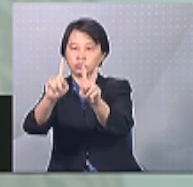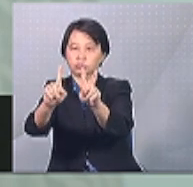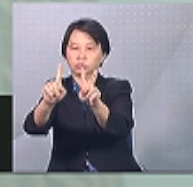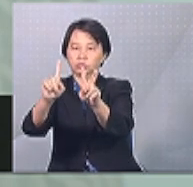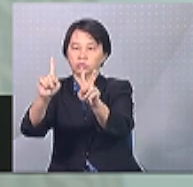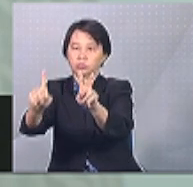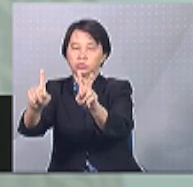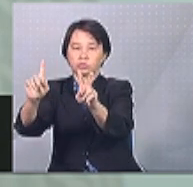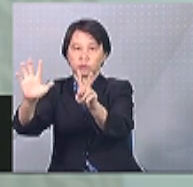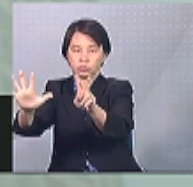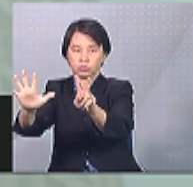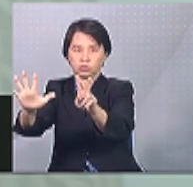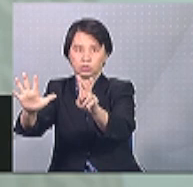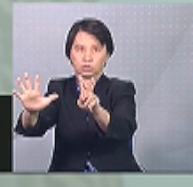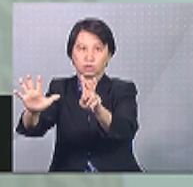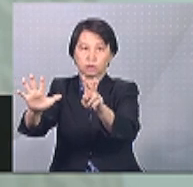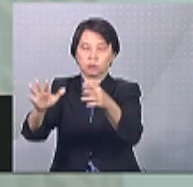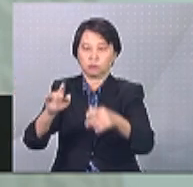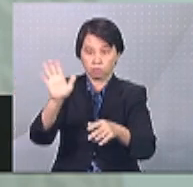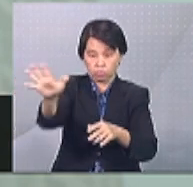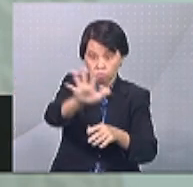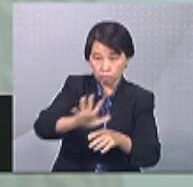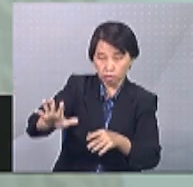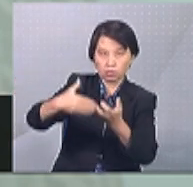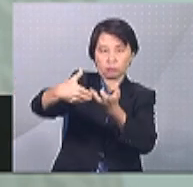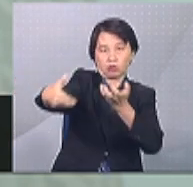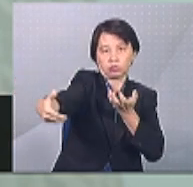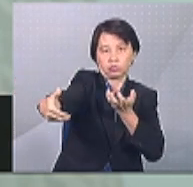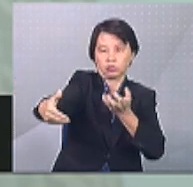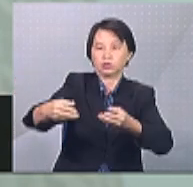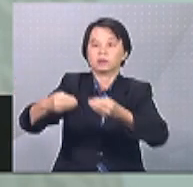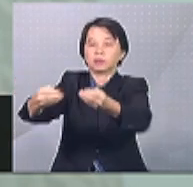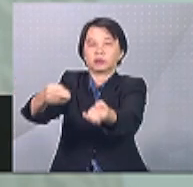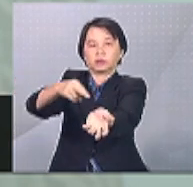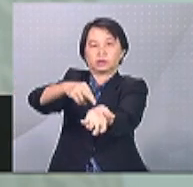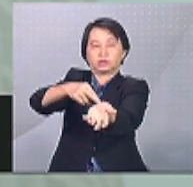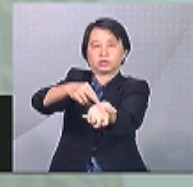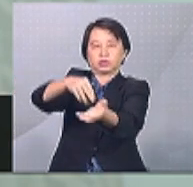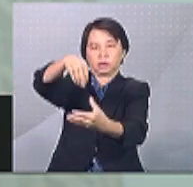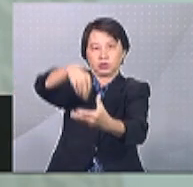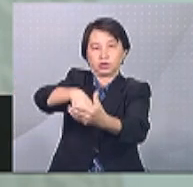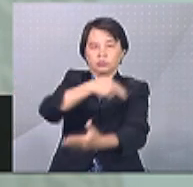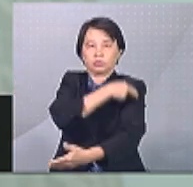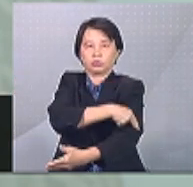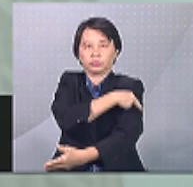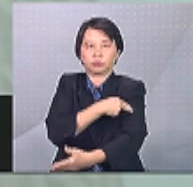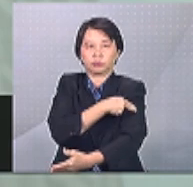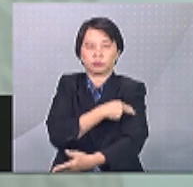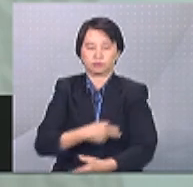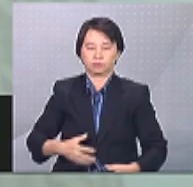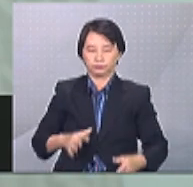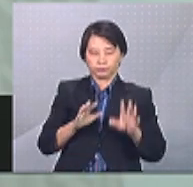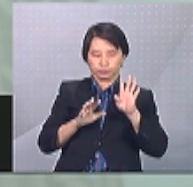2,115 kes. Mereka telah diasingkan dan diberi rawatan di hospital. Sehingga kini, seramai